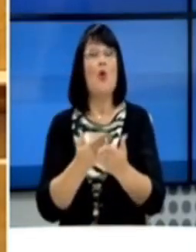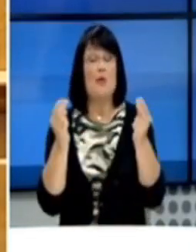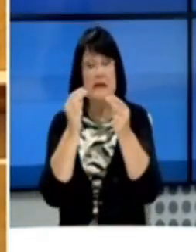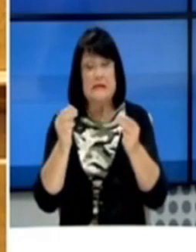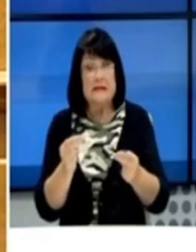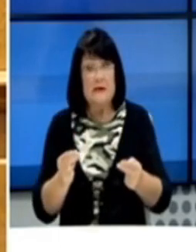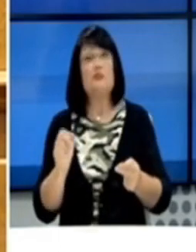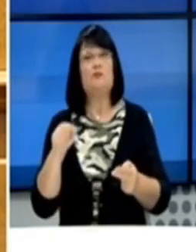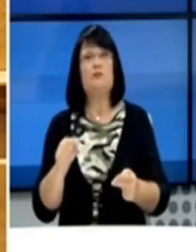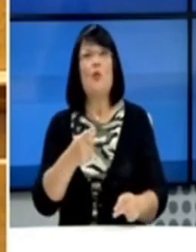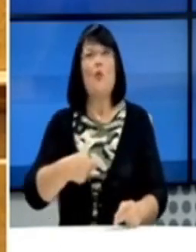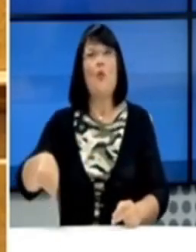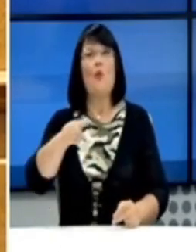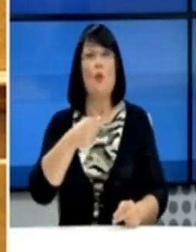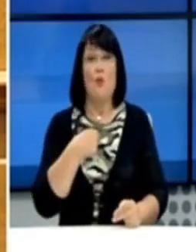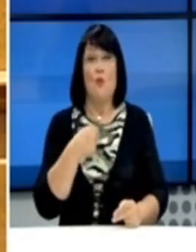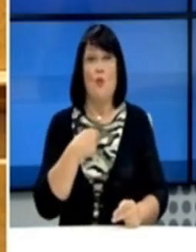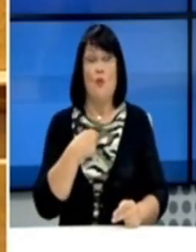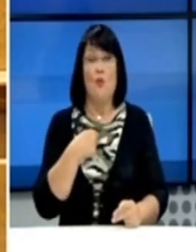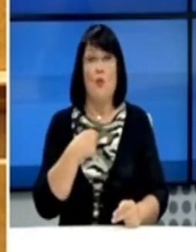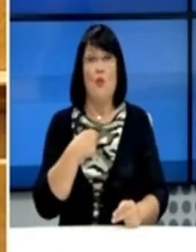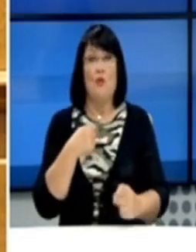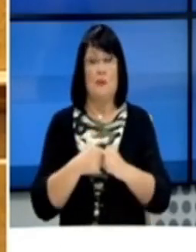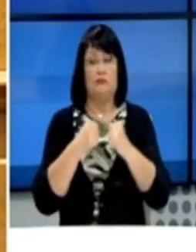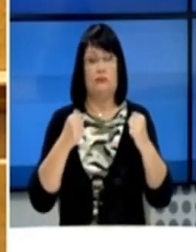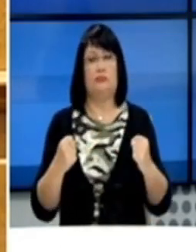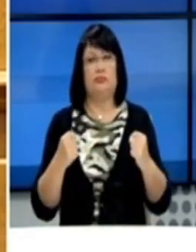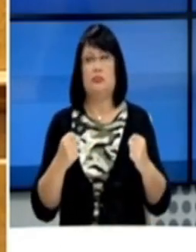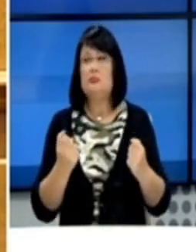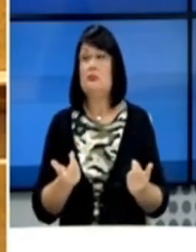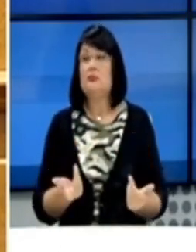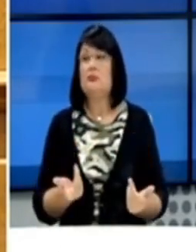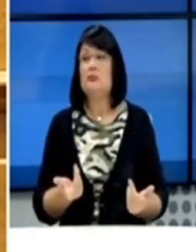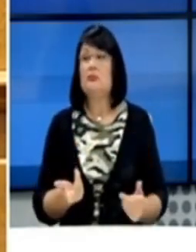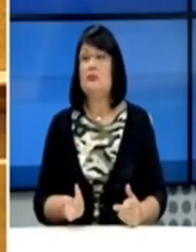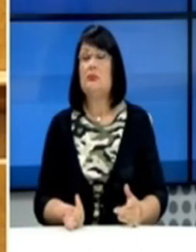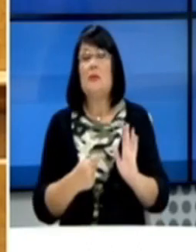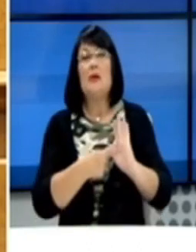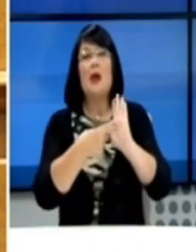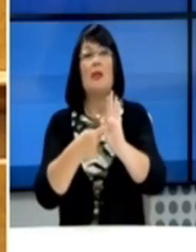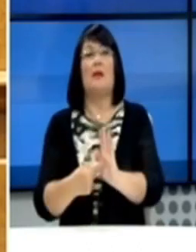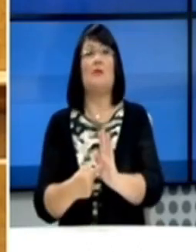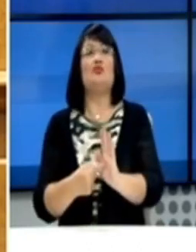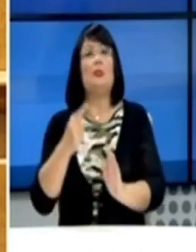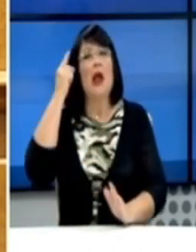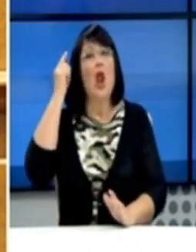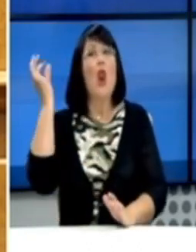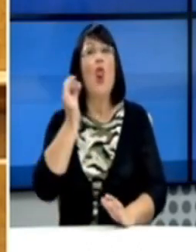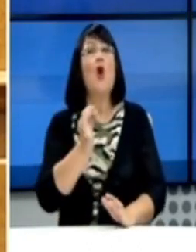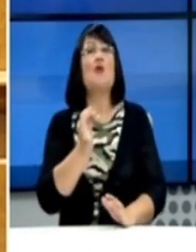δεδομένα, πρέπει όλοι εμείς να ορθώσουμε πάνω απ' όλα ένα μέτωπο λογικής.